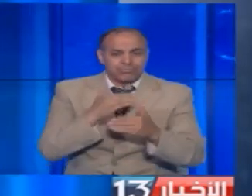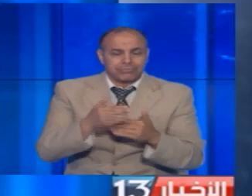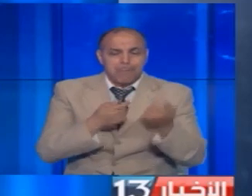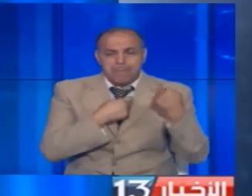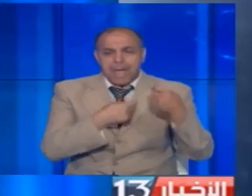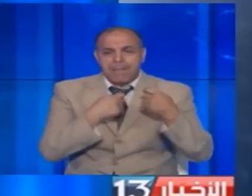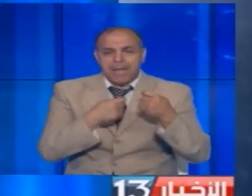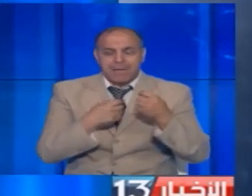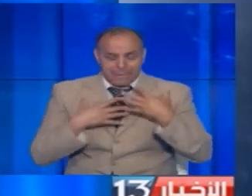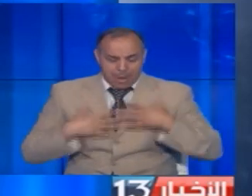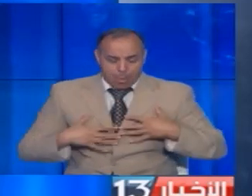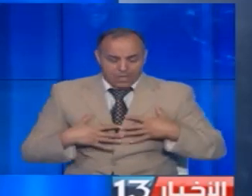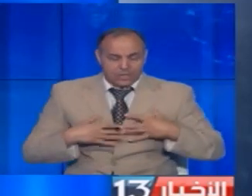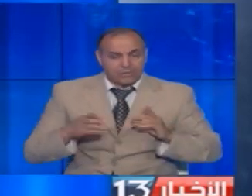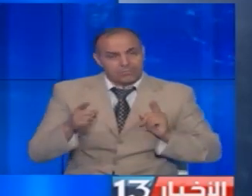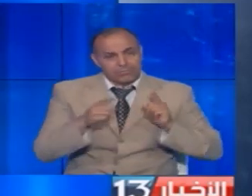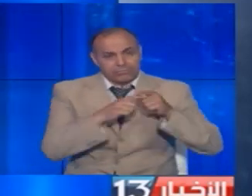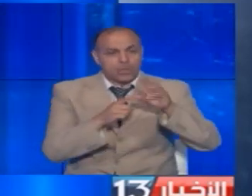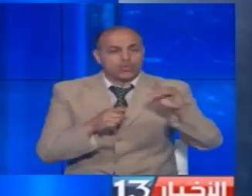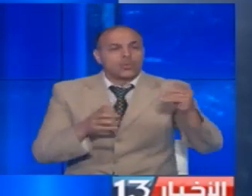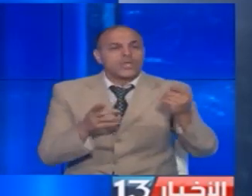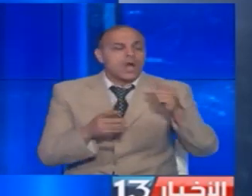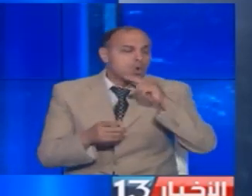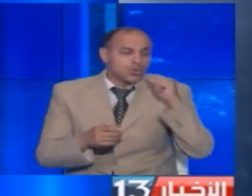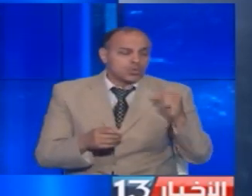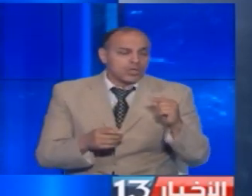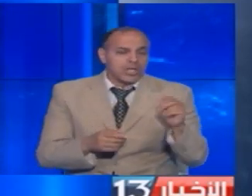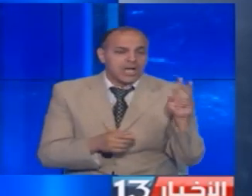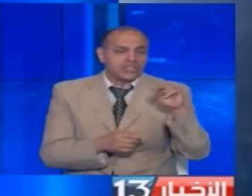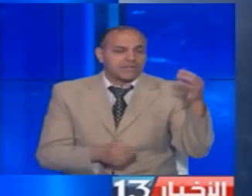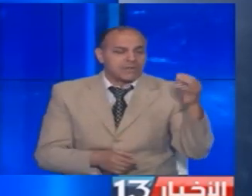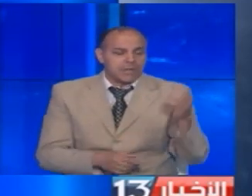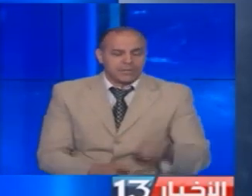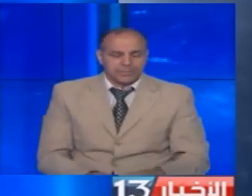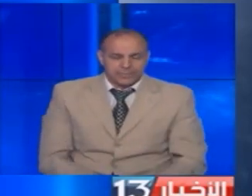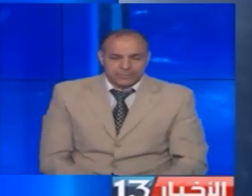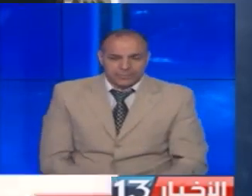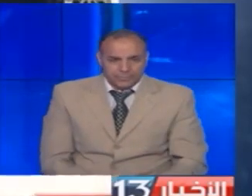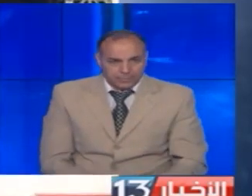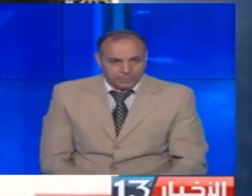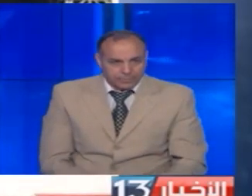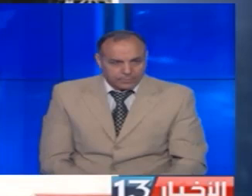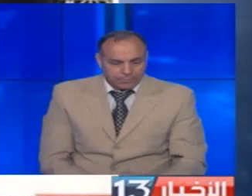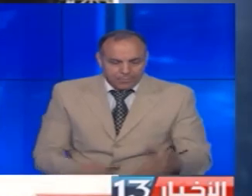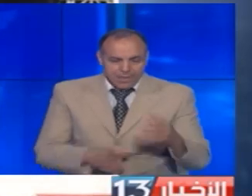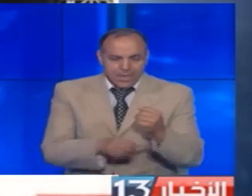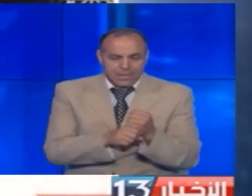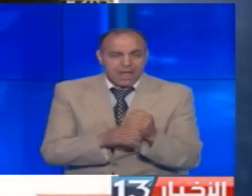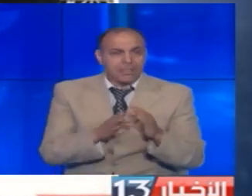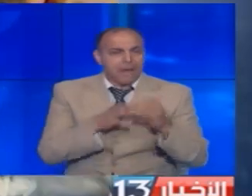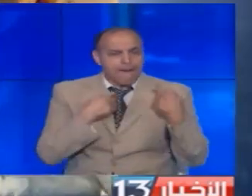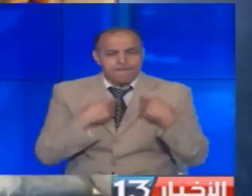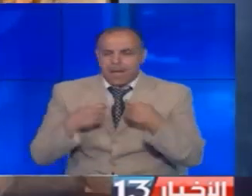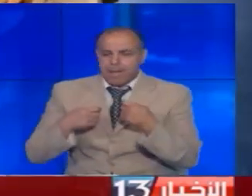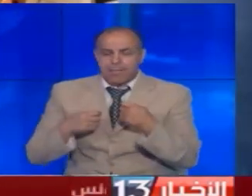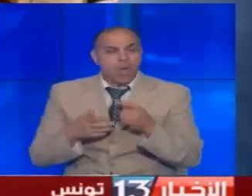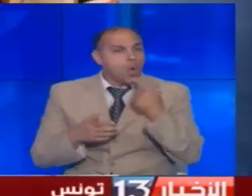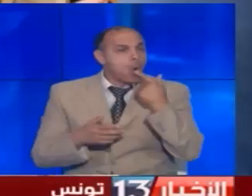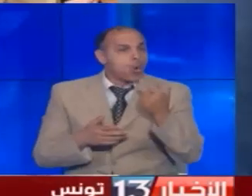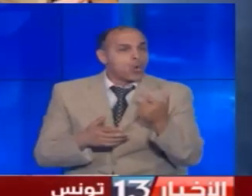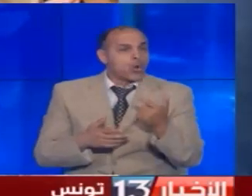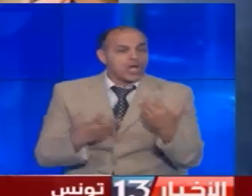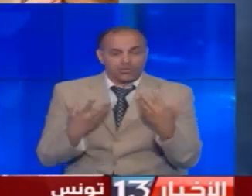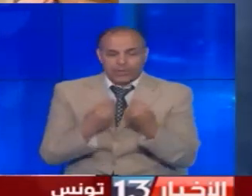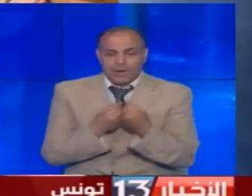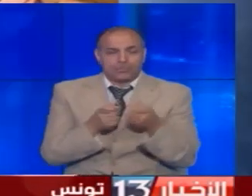الصادرات من النسيج نحو السوق الروسية ب20%. احتضنت دار المصدر اليوم لقاءات ثنائية